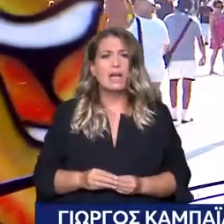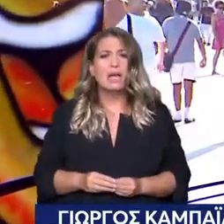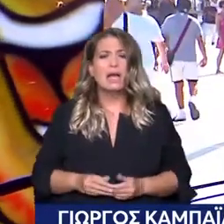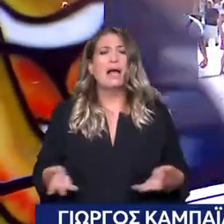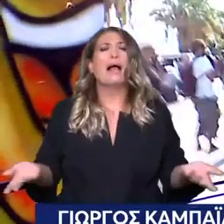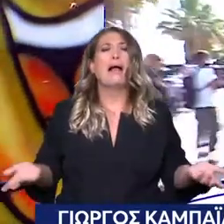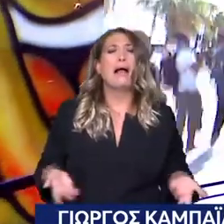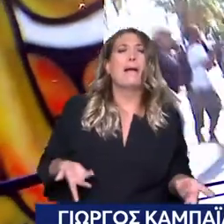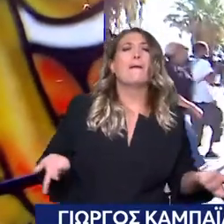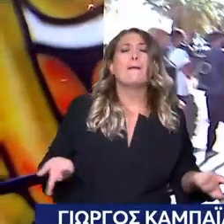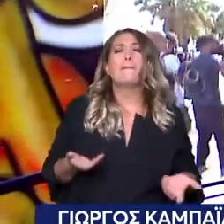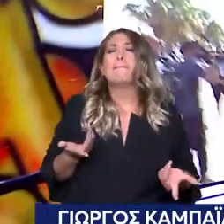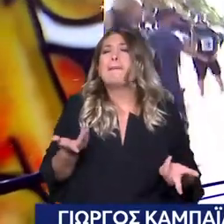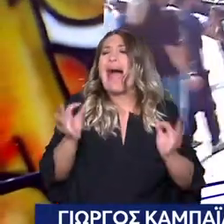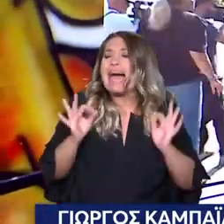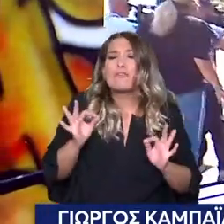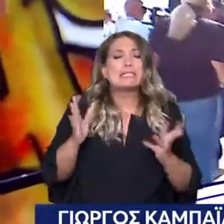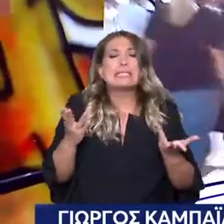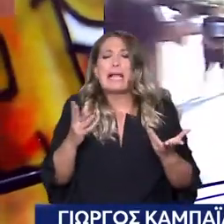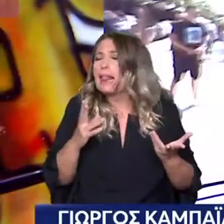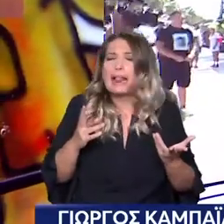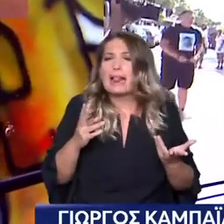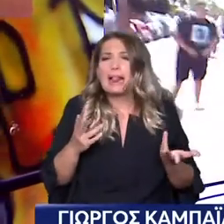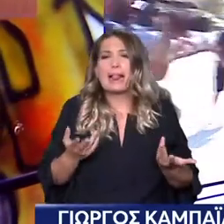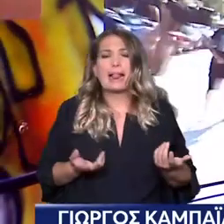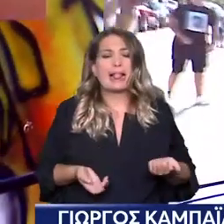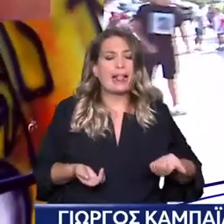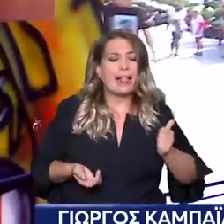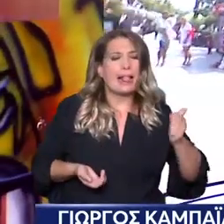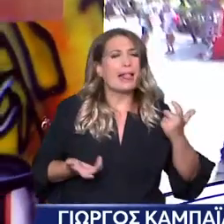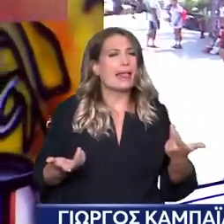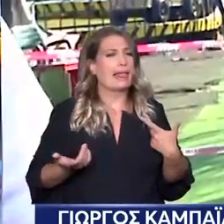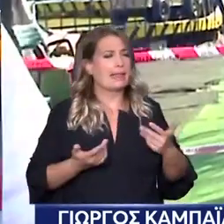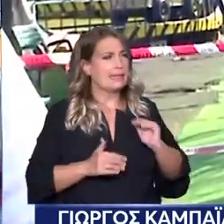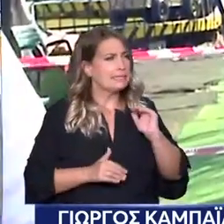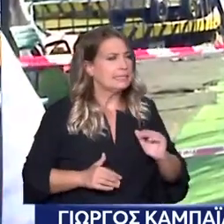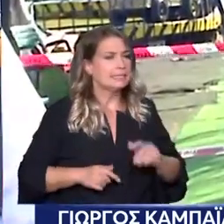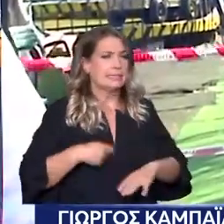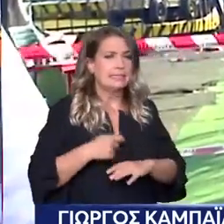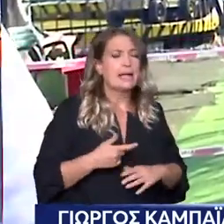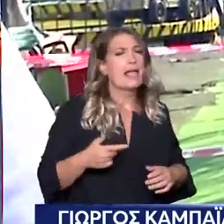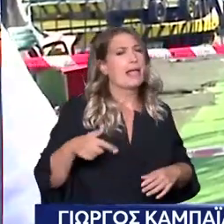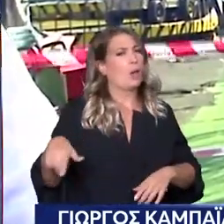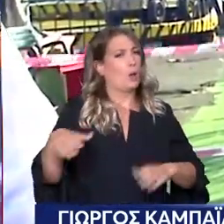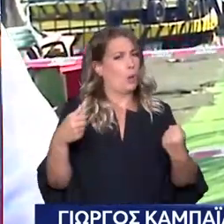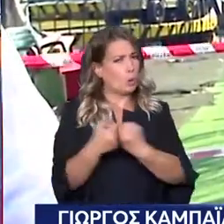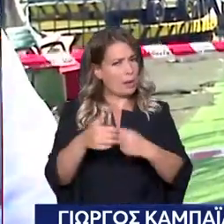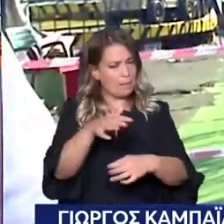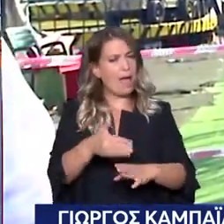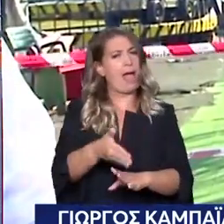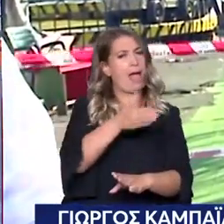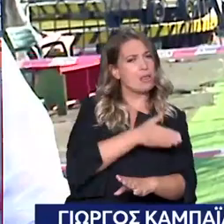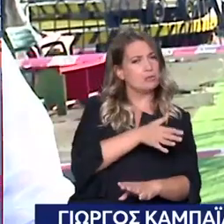Τι προσπάθησε να κάνει δεν το ξέρουμε. Όλες αυτές τις ημέρες, επειδή και εμείς έξω από τον φυλαγμένο χώρο έχω κάποιους ανθρώπους